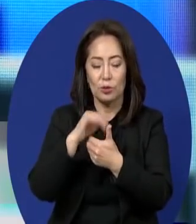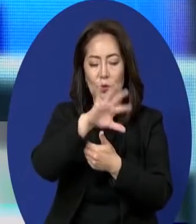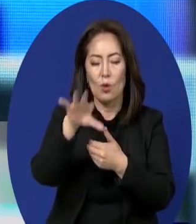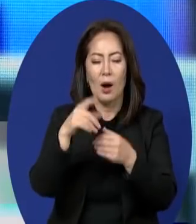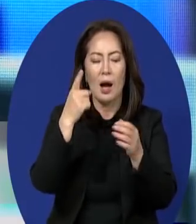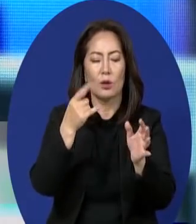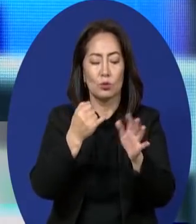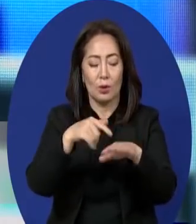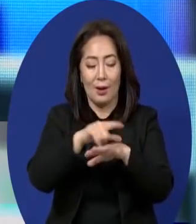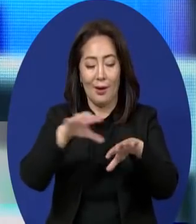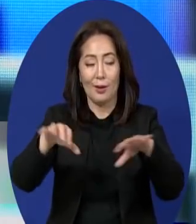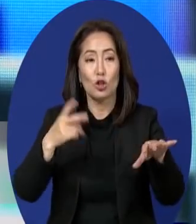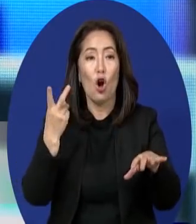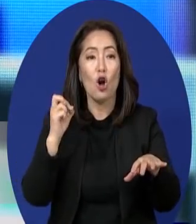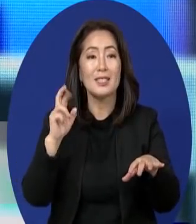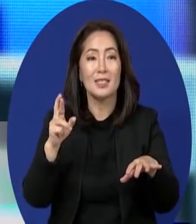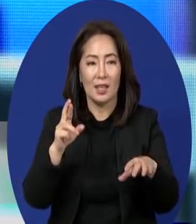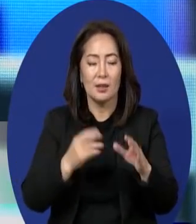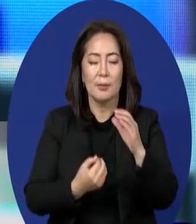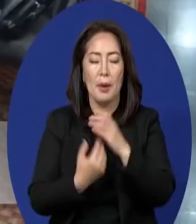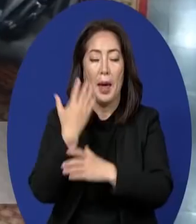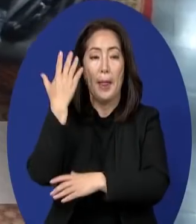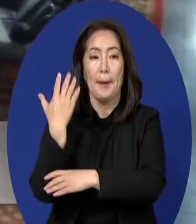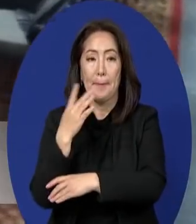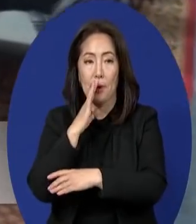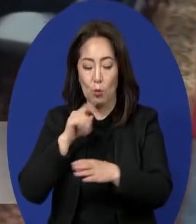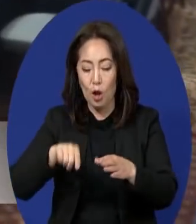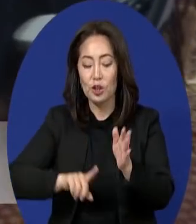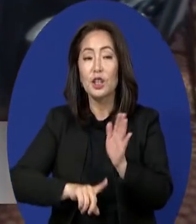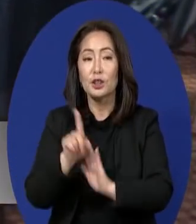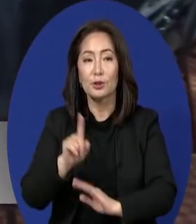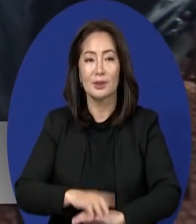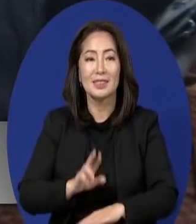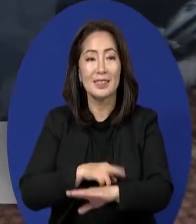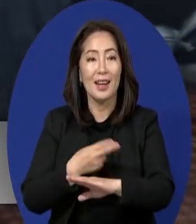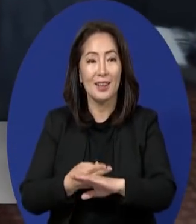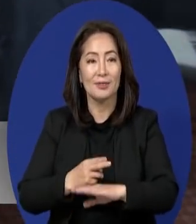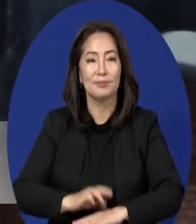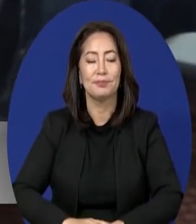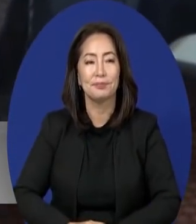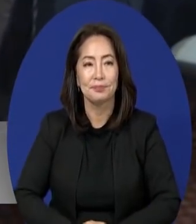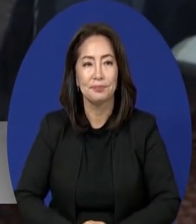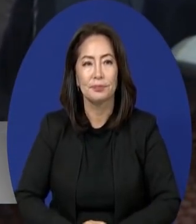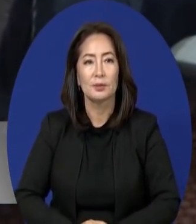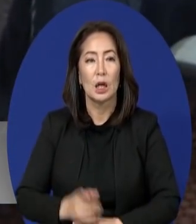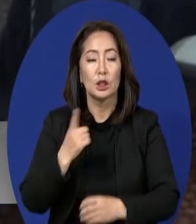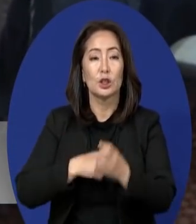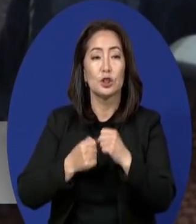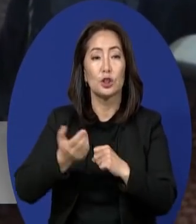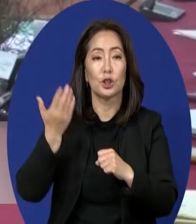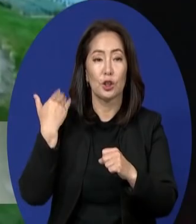модод тарихаар төлөвлөж өнөөдөр эхлүүллээ. Өнгөрсөн жил